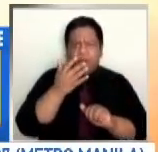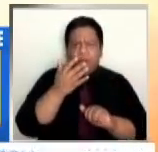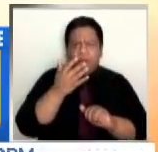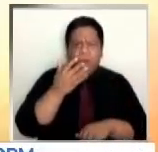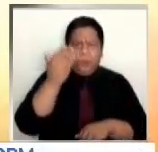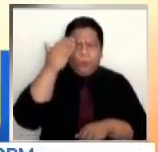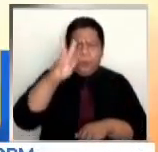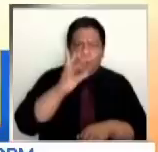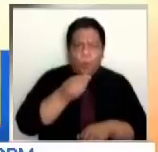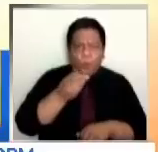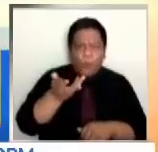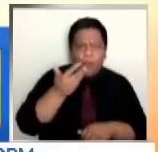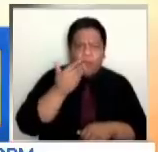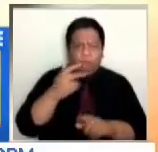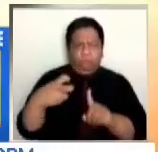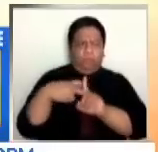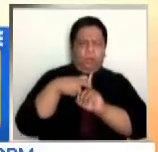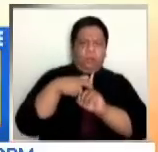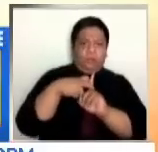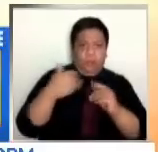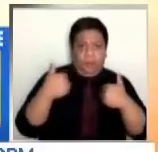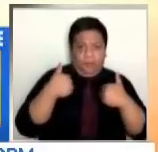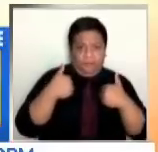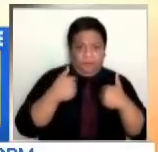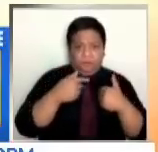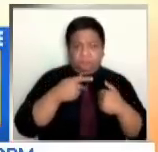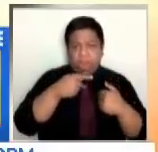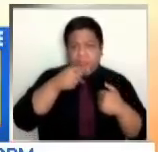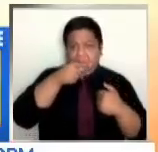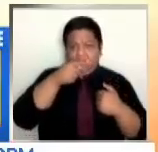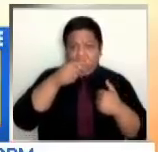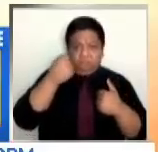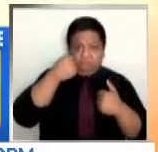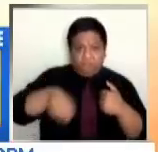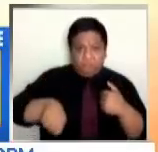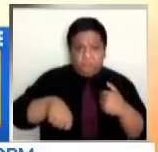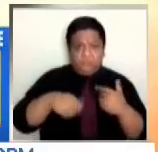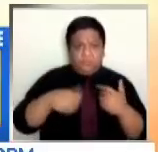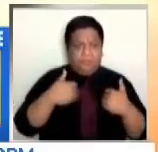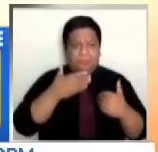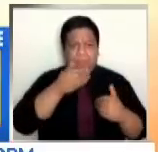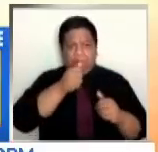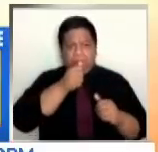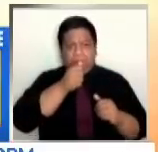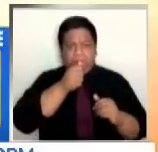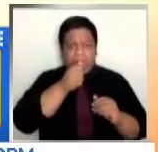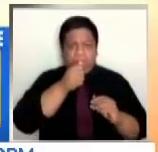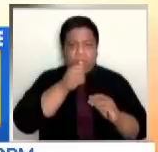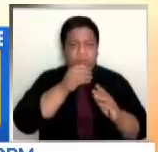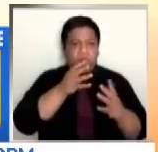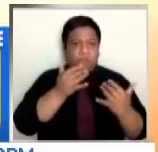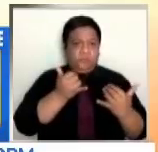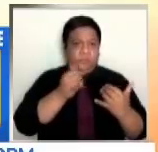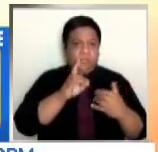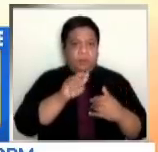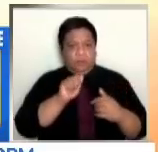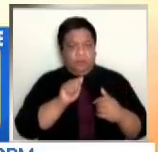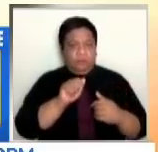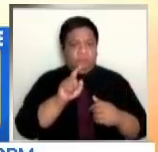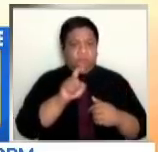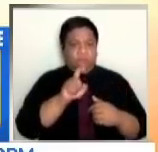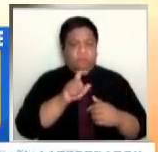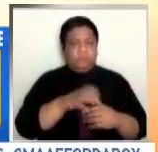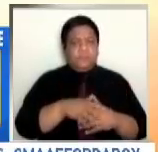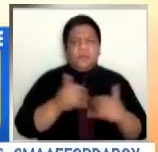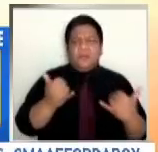mga na-violate bang privacy sa mga ganitong pagkakataon? For now, no, mukha kasing superficial lang yung nakikita mong